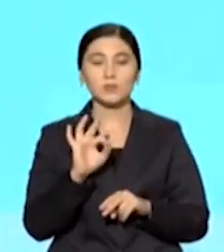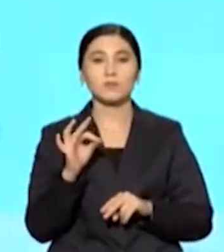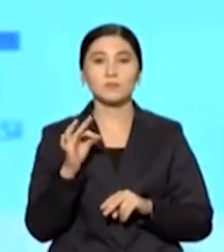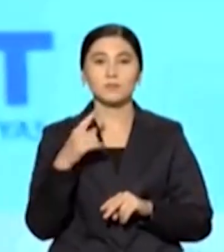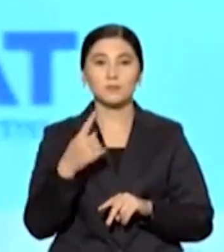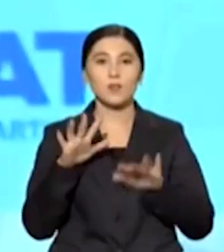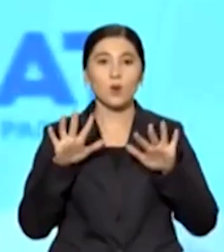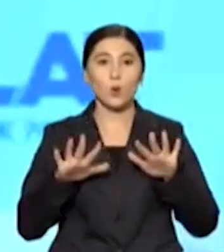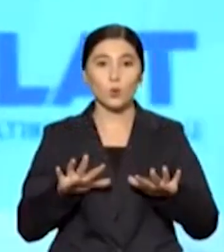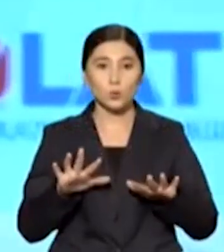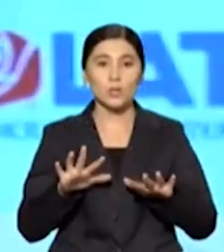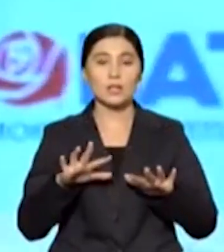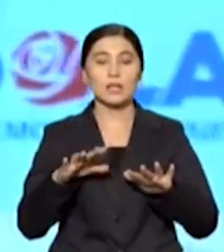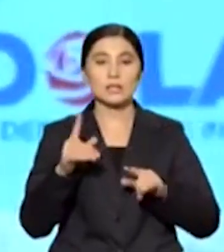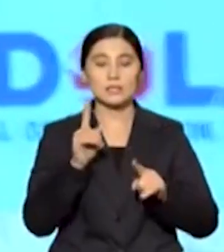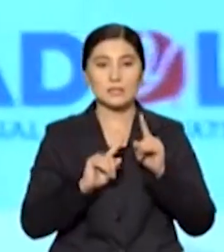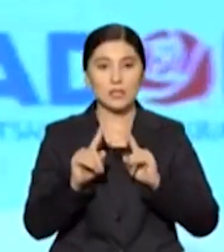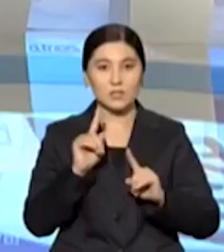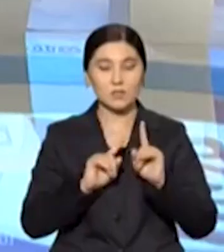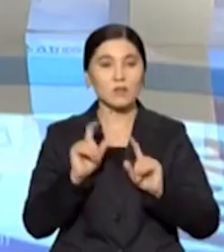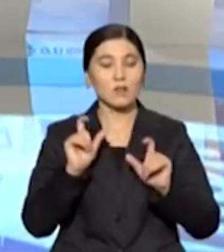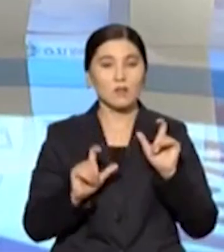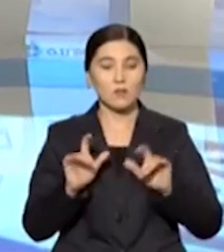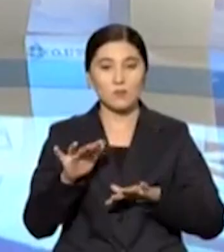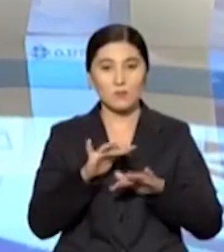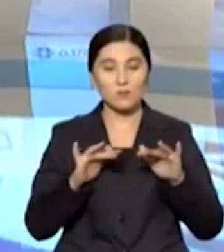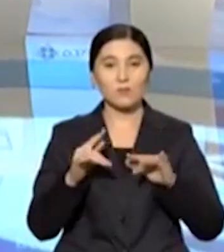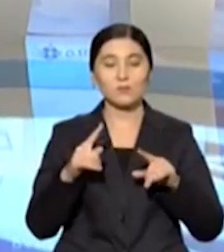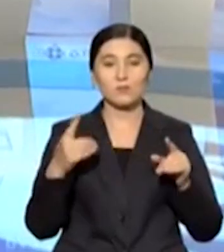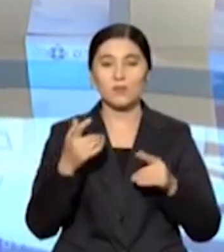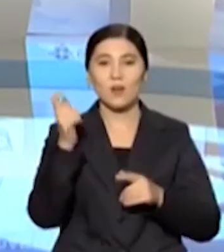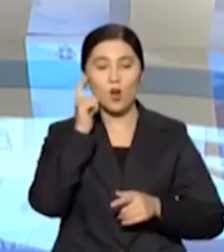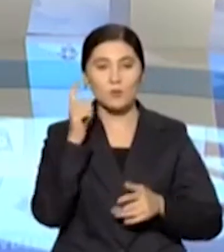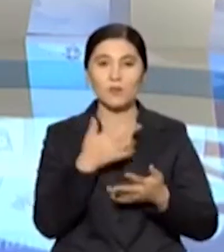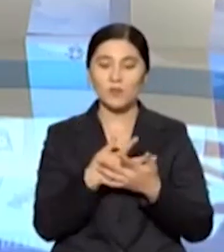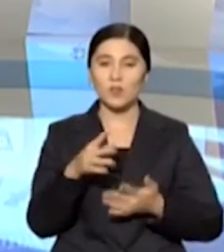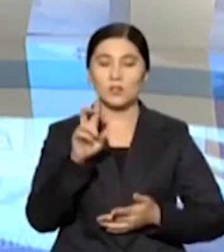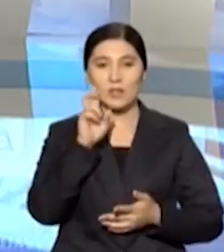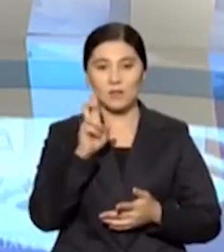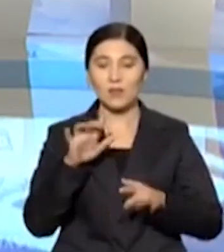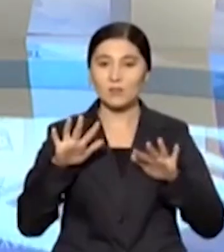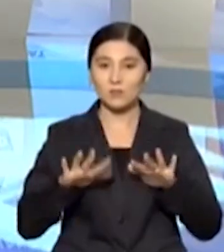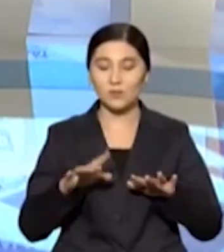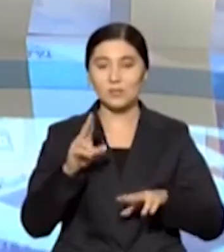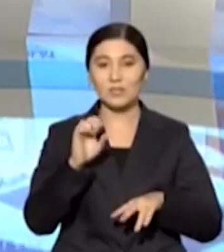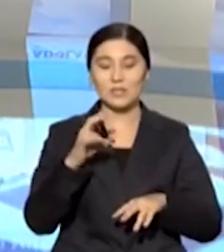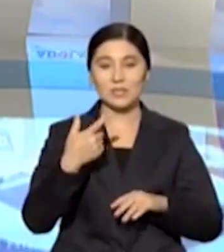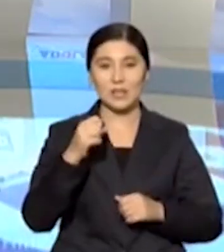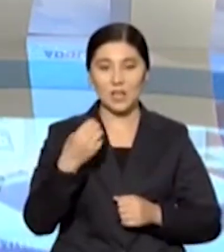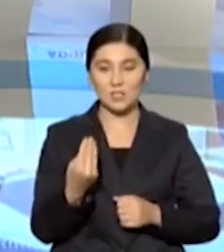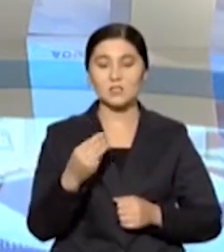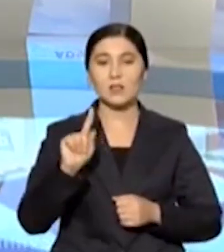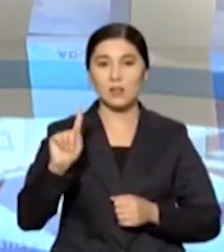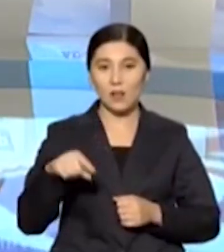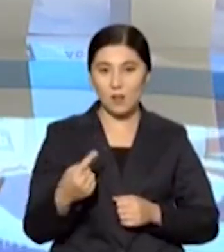demak, o'sha birinchi navbatda hududlardagi kengashlarda ijro hokimiyati yoki boshqa davlat organlariga kengash